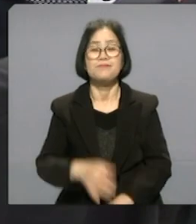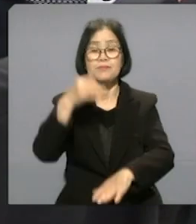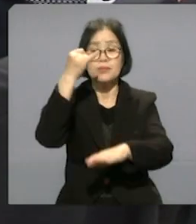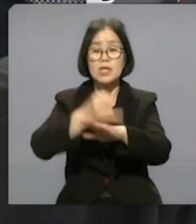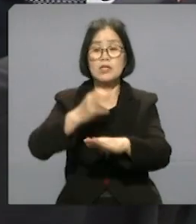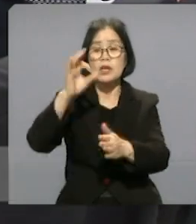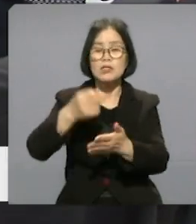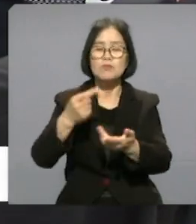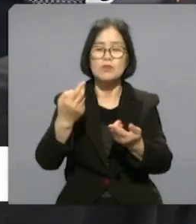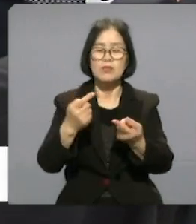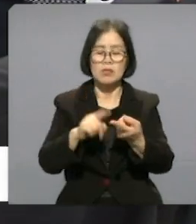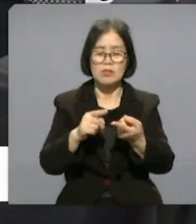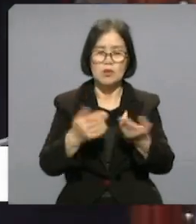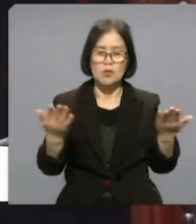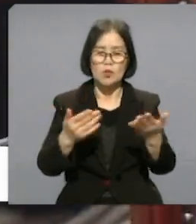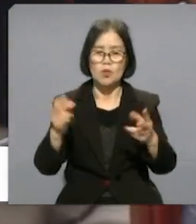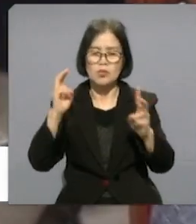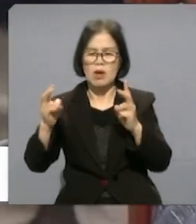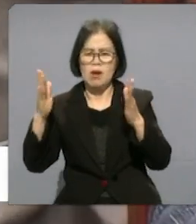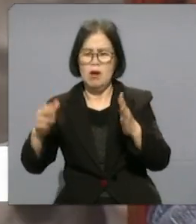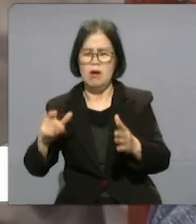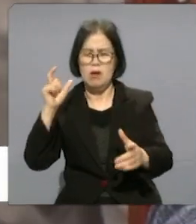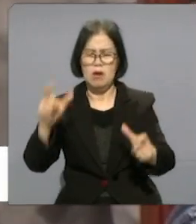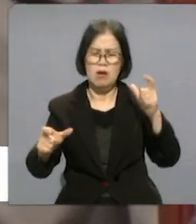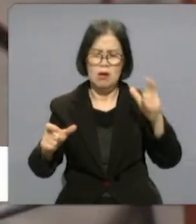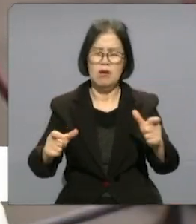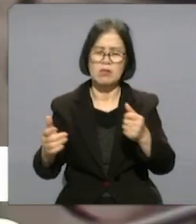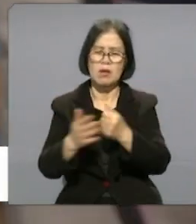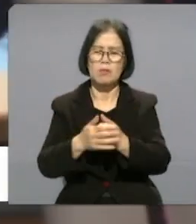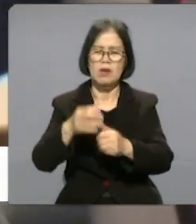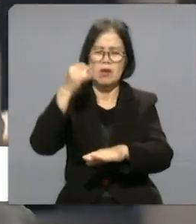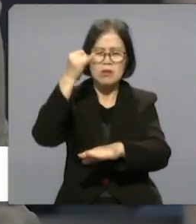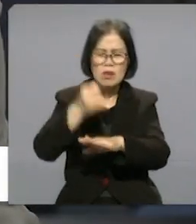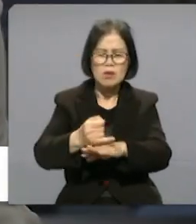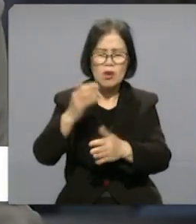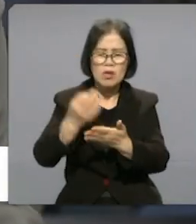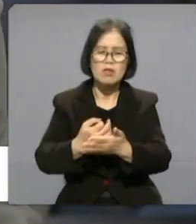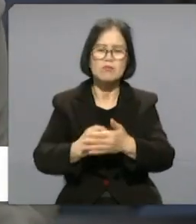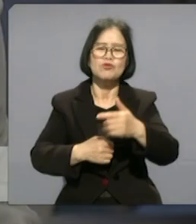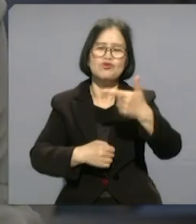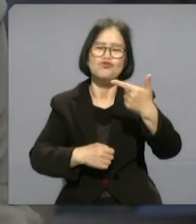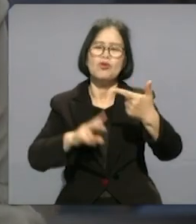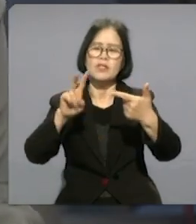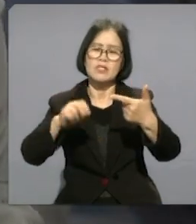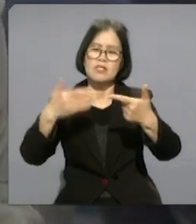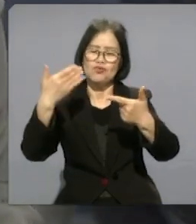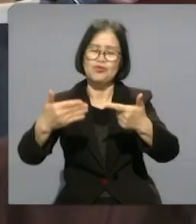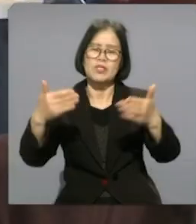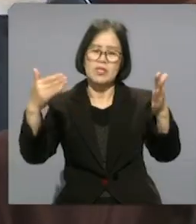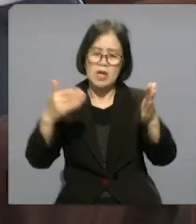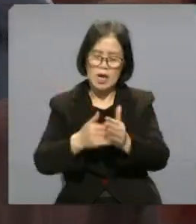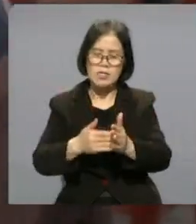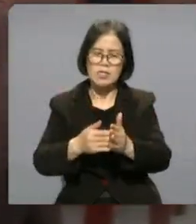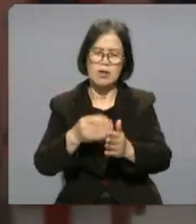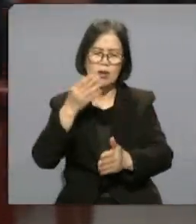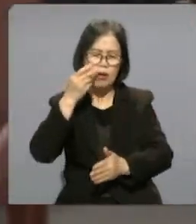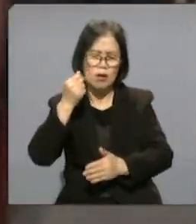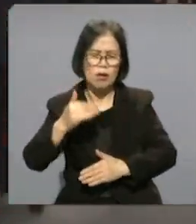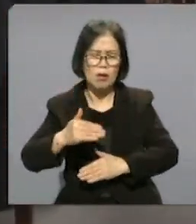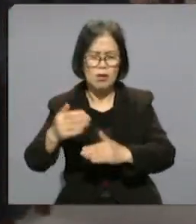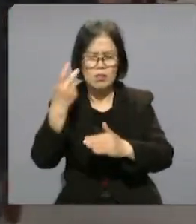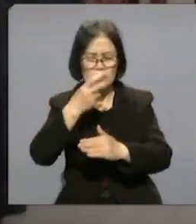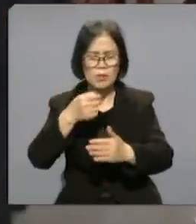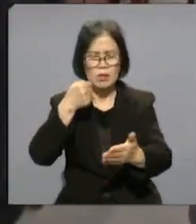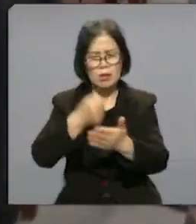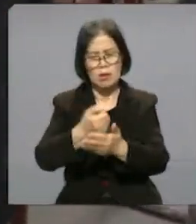최저임금을 둔 노사 간의 강대강 대치로 내년도 최저임금액 법정 기한인 다음 달 29일까지 순탄하게 심의